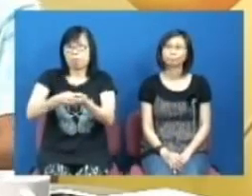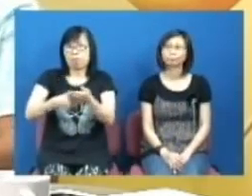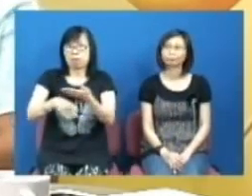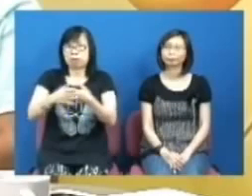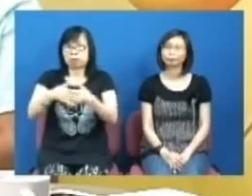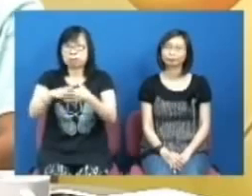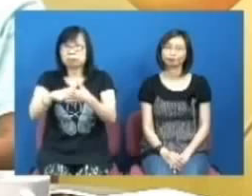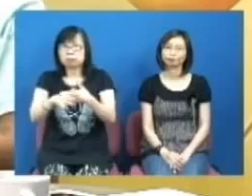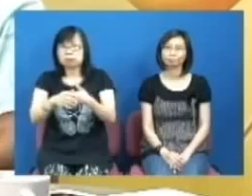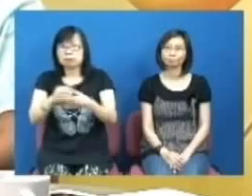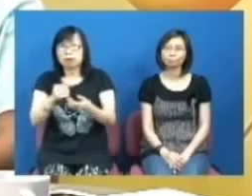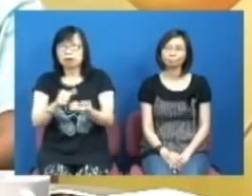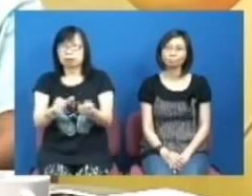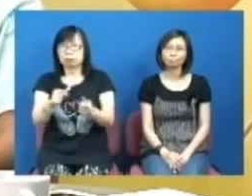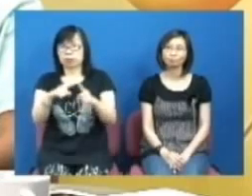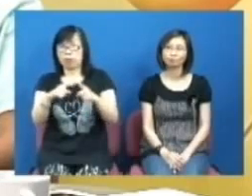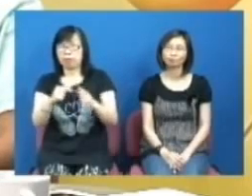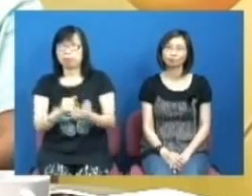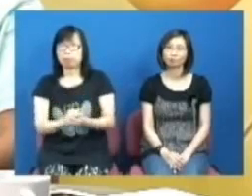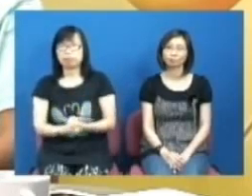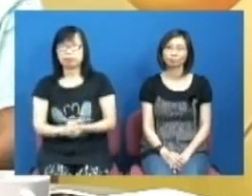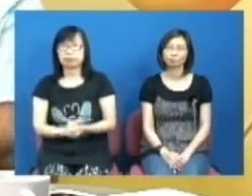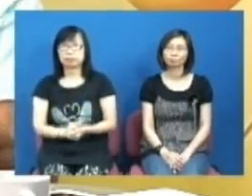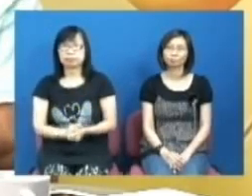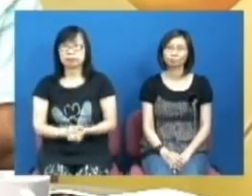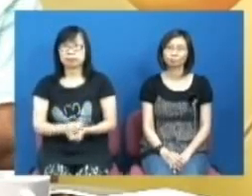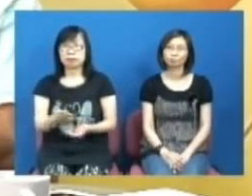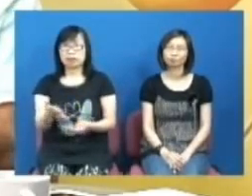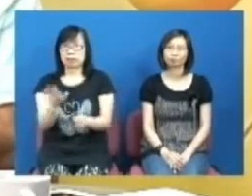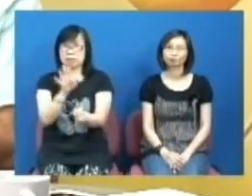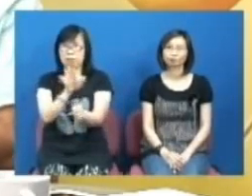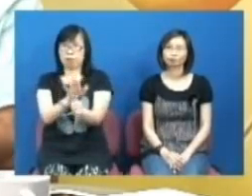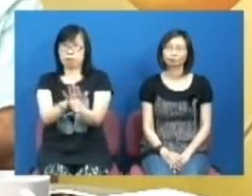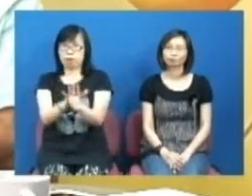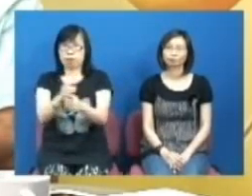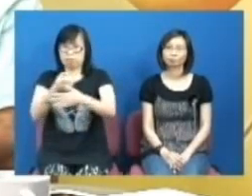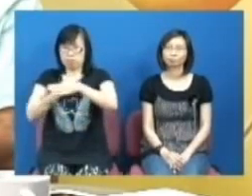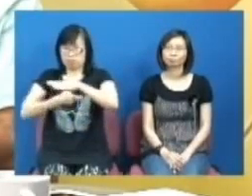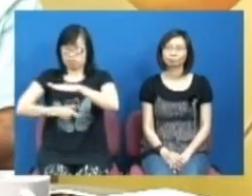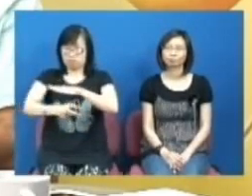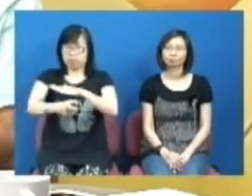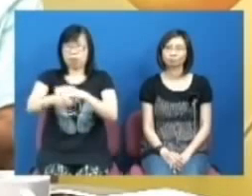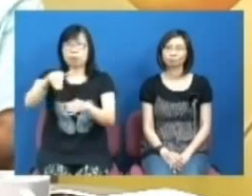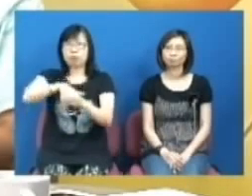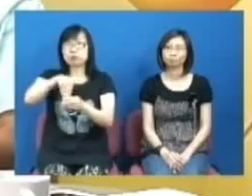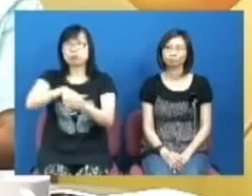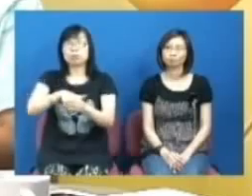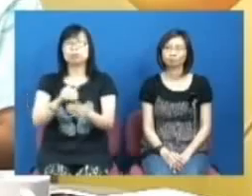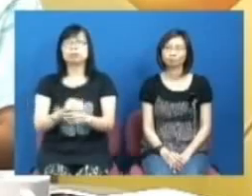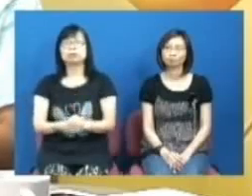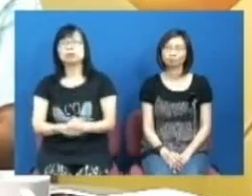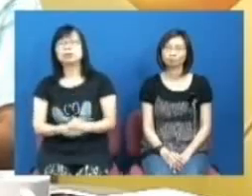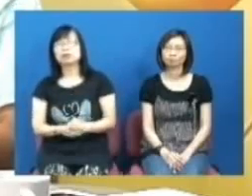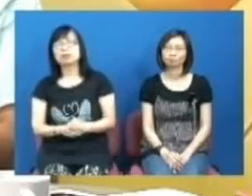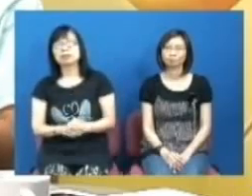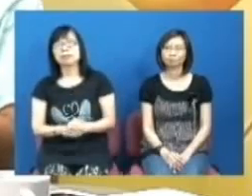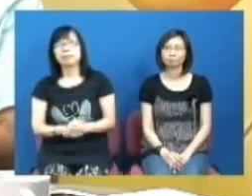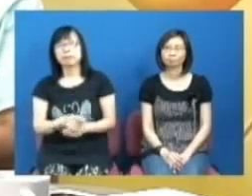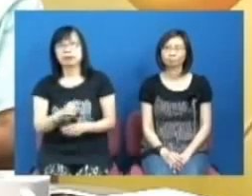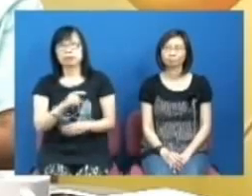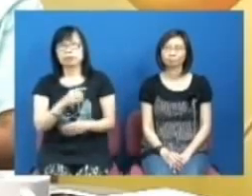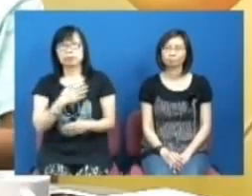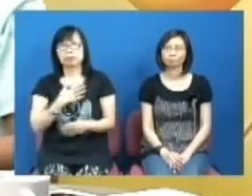噶啦。咁有乜理由你防備人哋賄選？自動當選，一